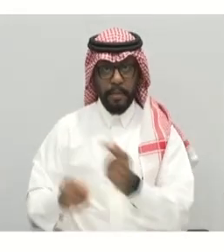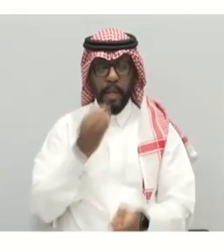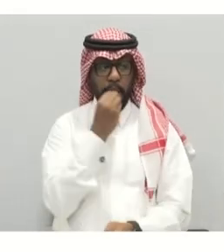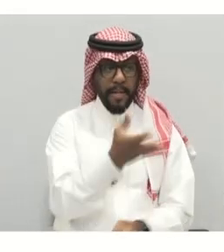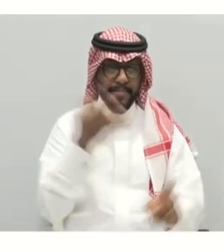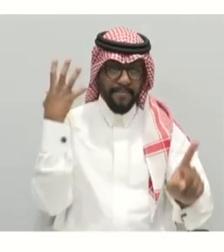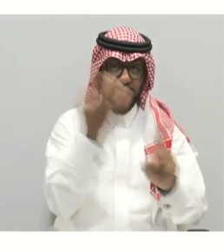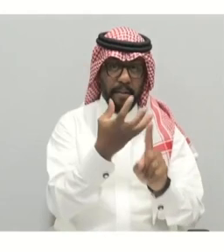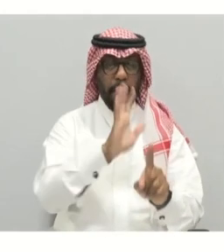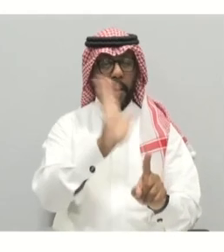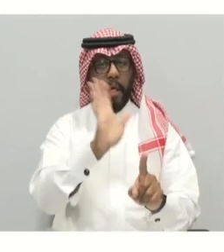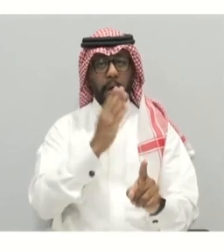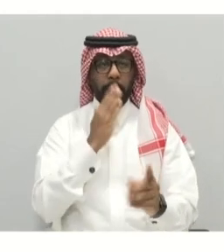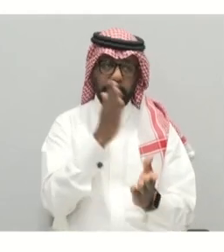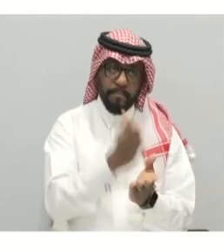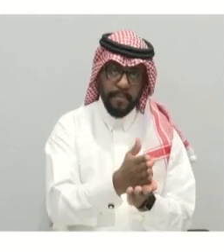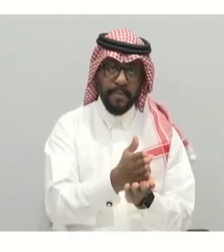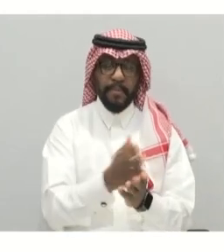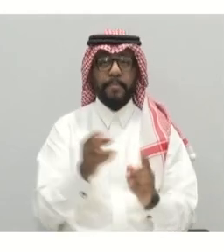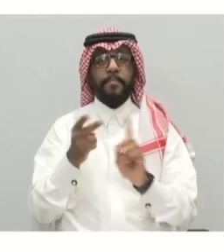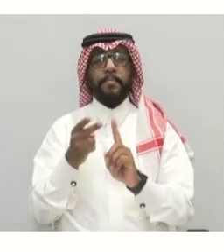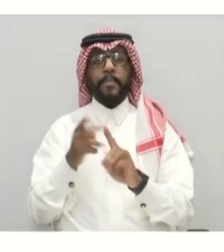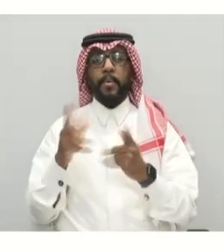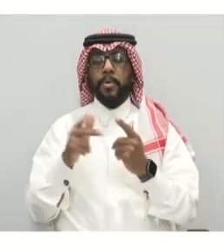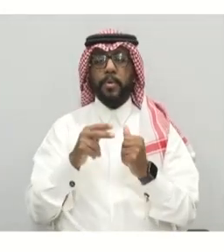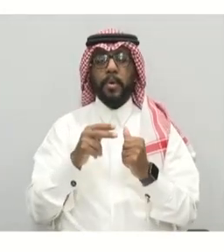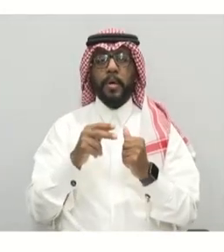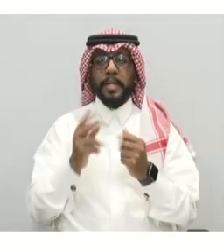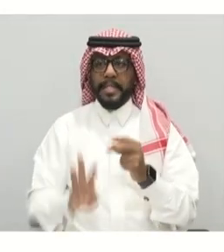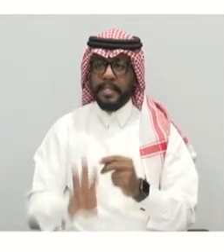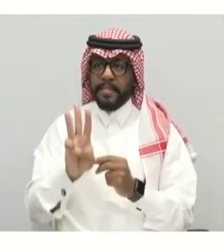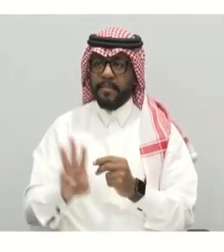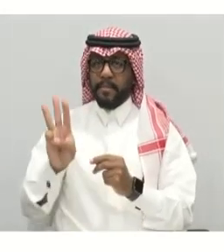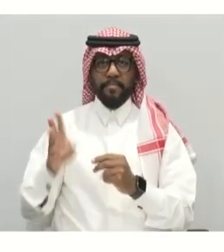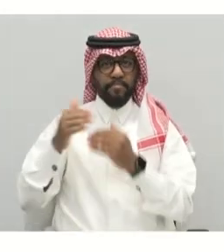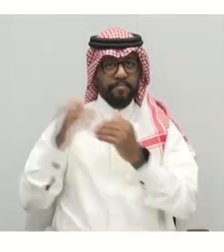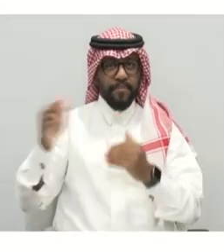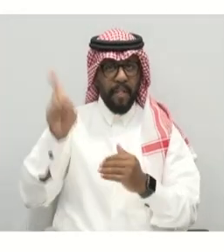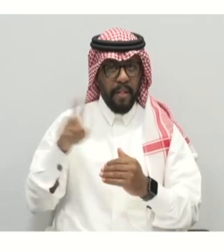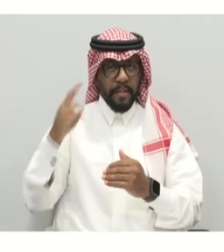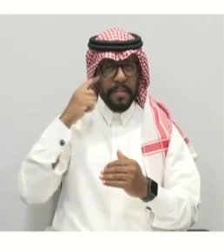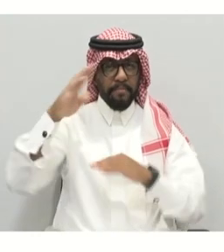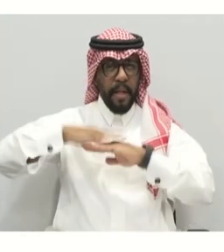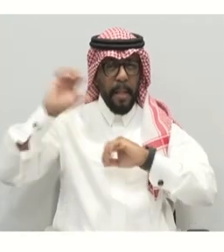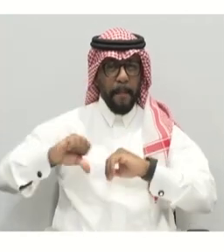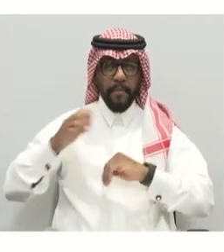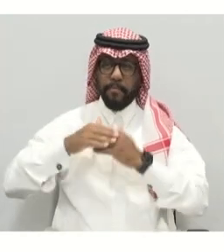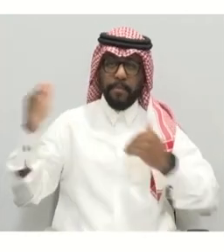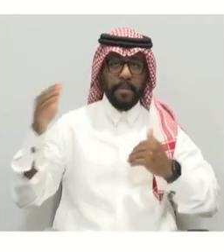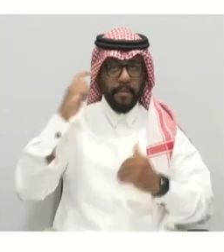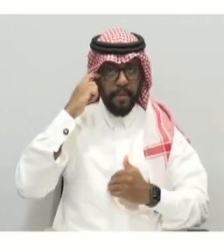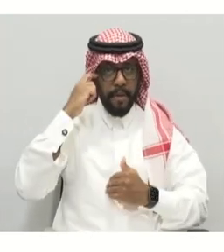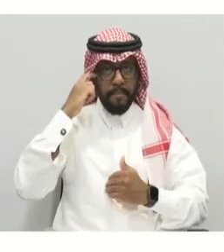الاخرين بكلمات غير مقبوله اتجنب المواقع غير المناسبه لعمري ايضا احب